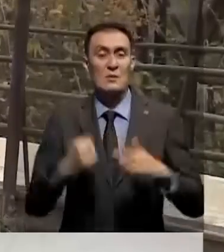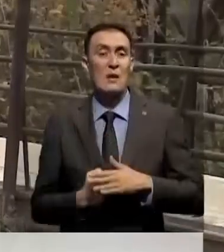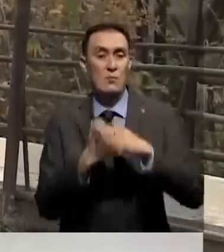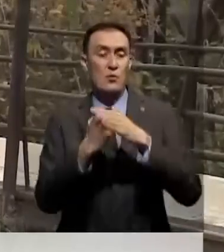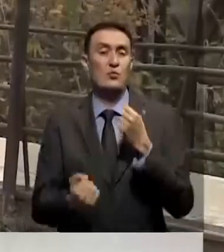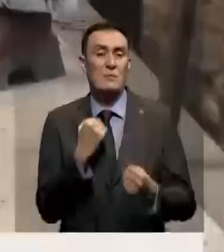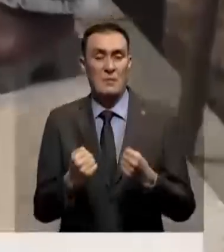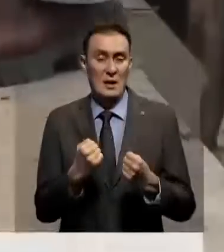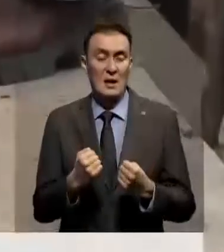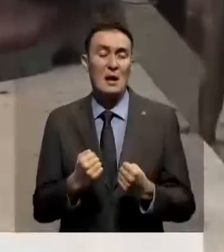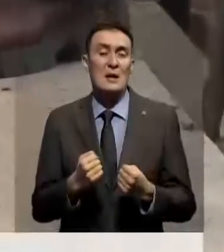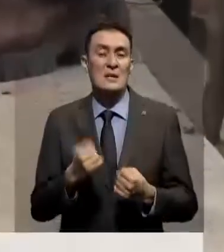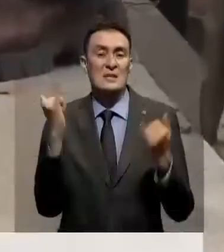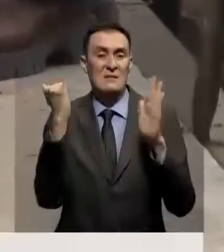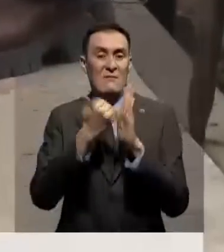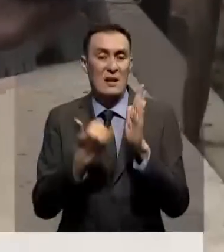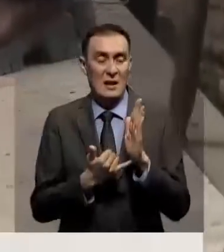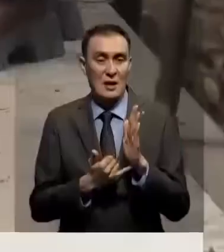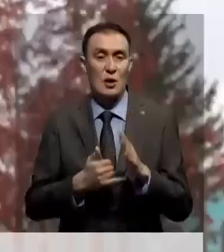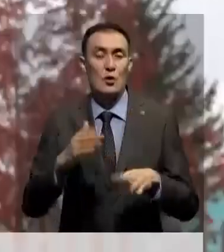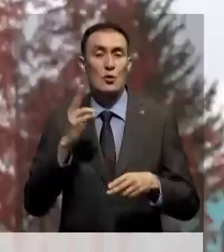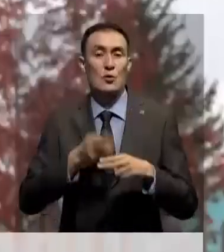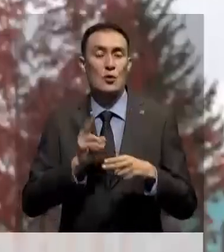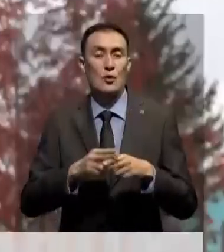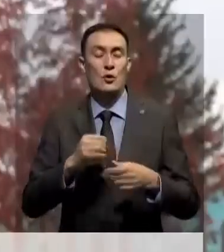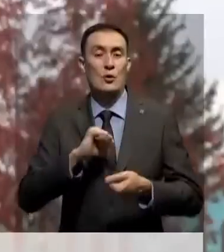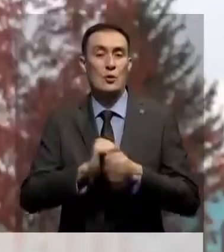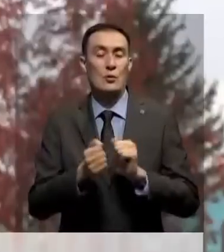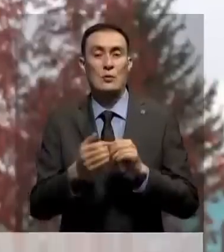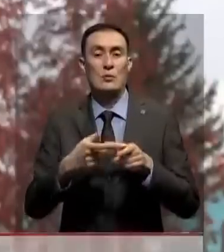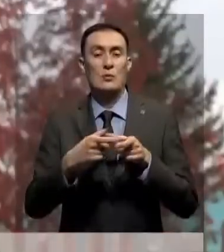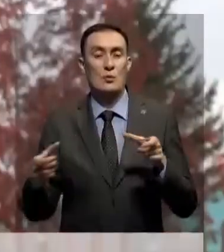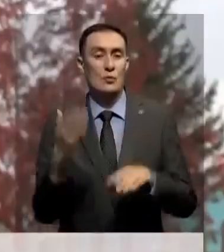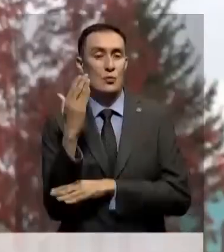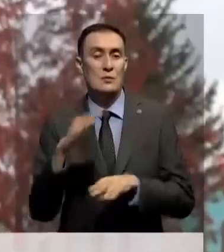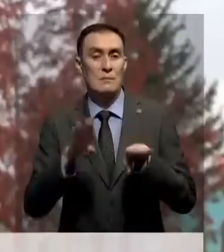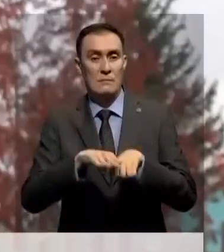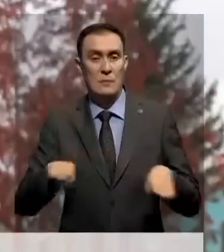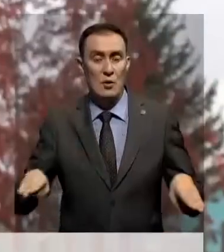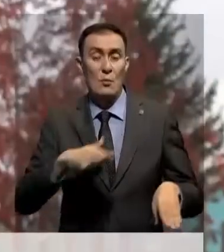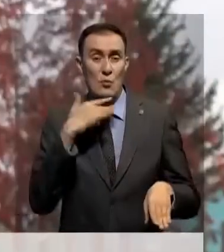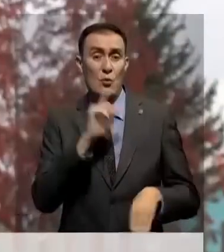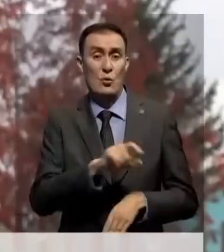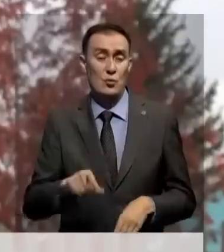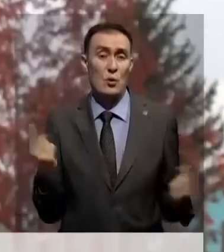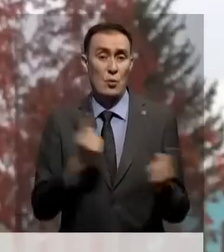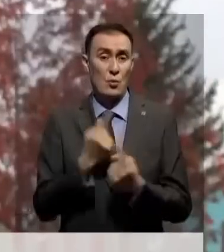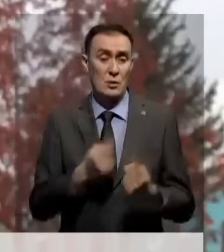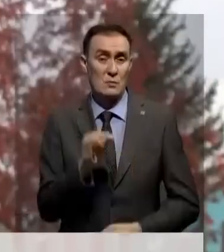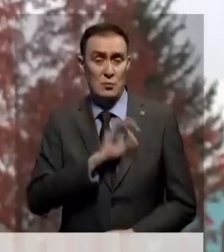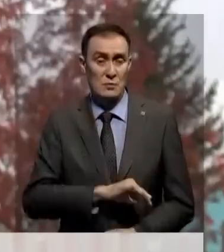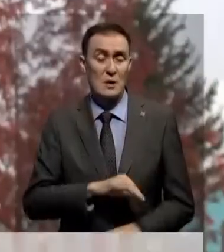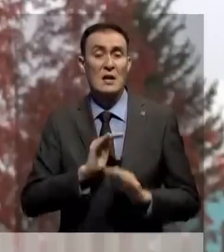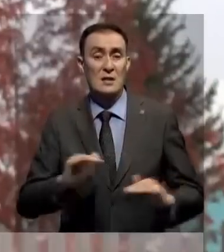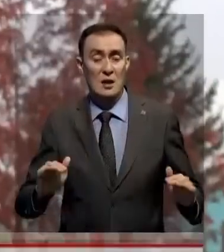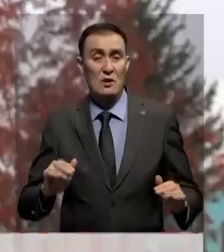укрепили основания, сварили перемычки и положили доски. Мост сделал, потому что он был поломан. Потому что ходит много людей сюда. Здесь ходят